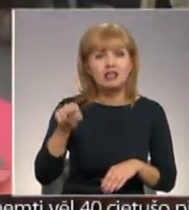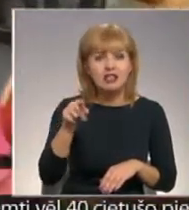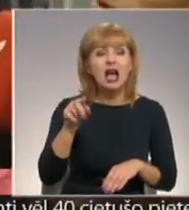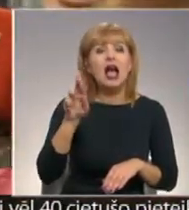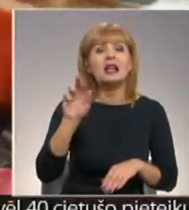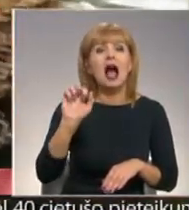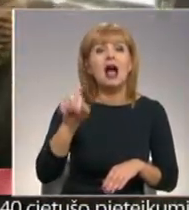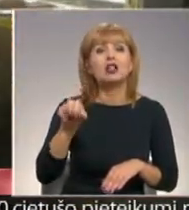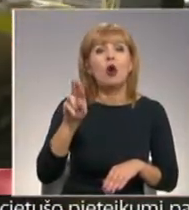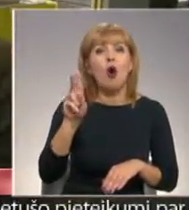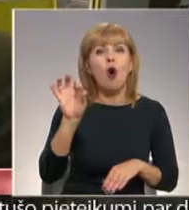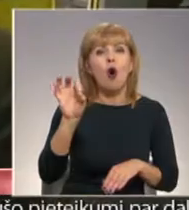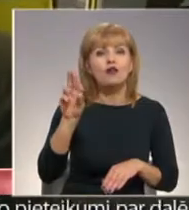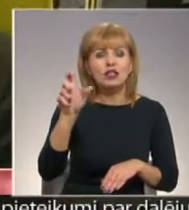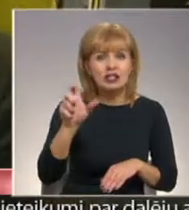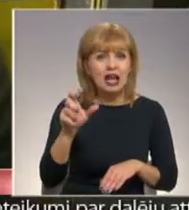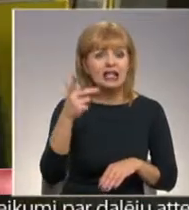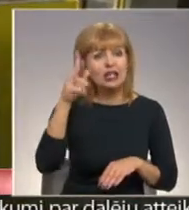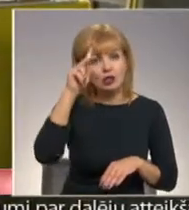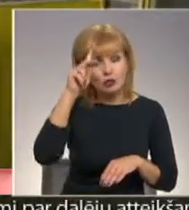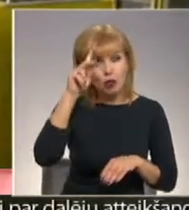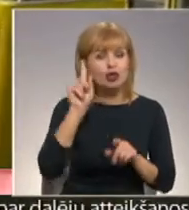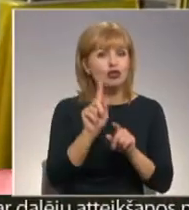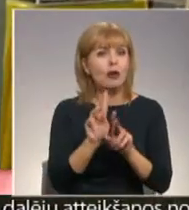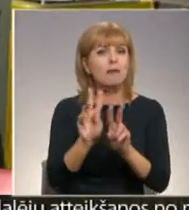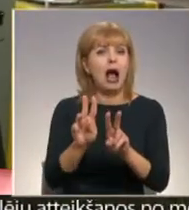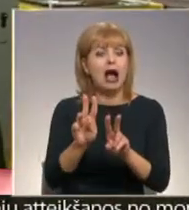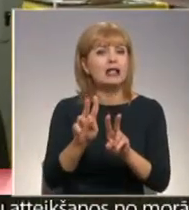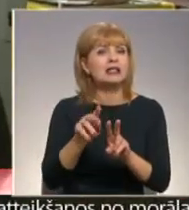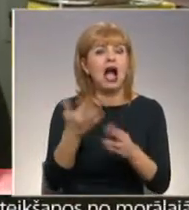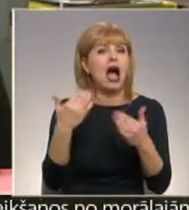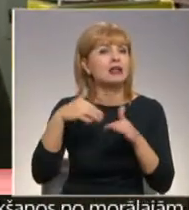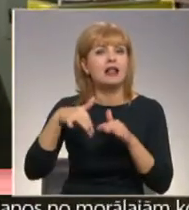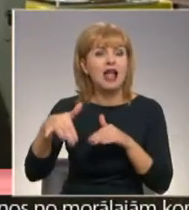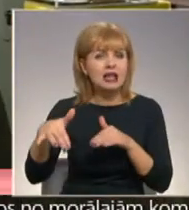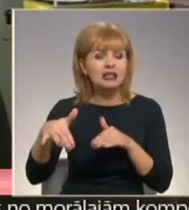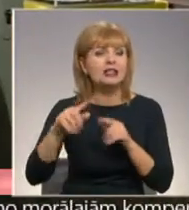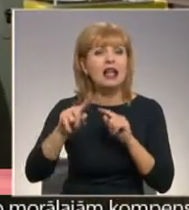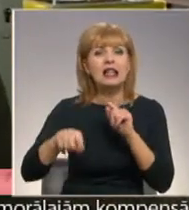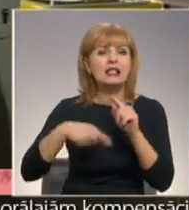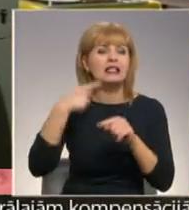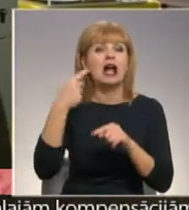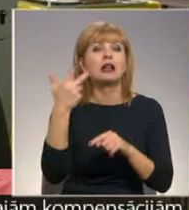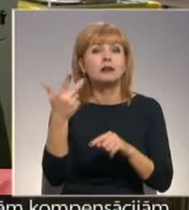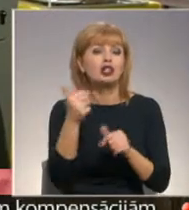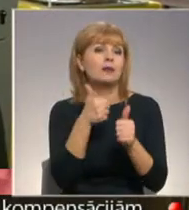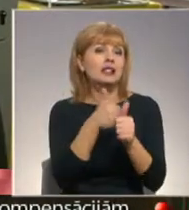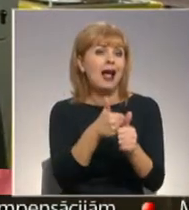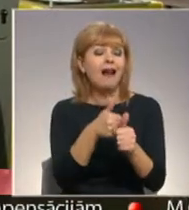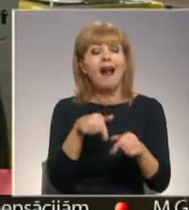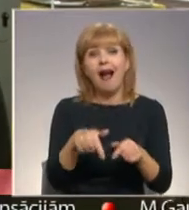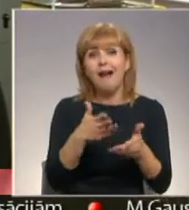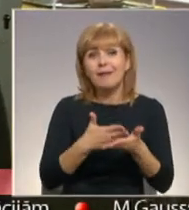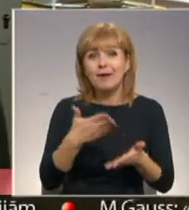Bet trīs puiši neizies ārā līdz pat nākam trešdienai. Un mēs katru dienu sekosim līdz tam, kā akcija